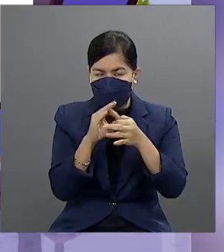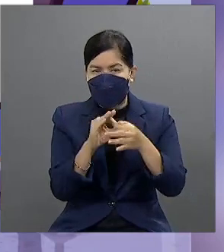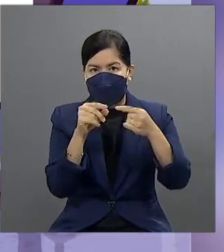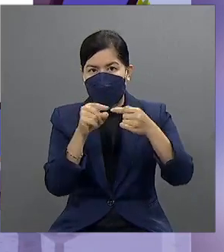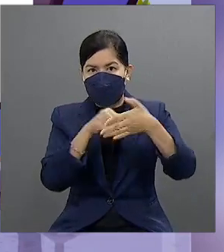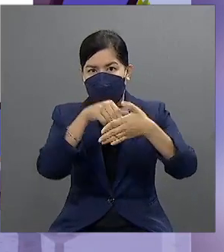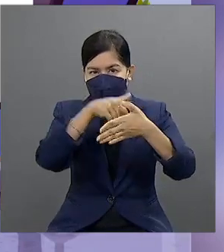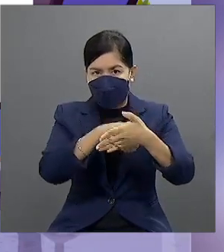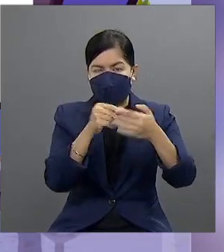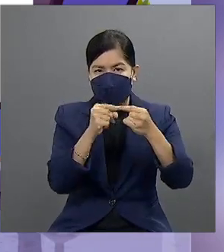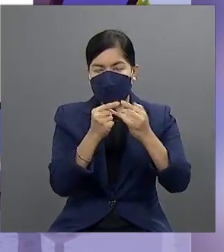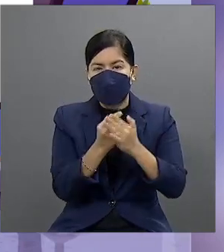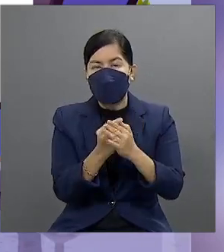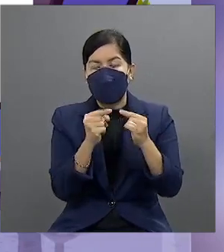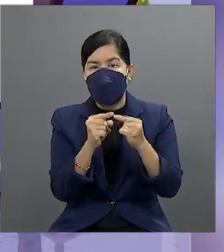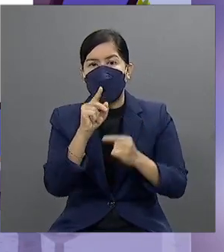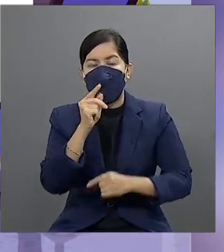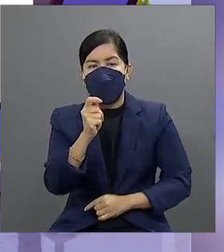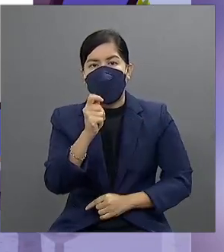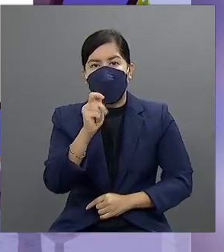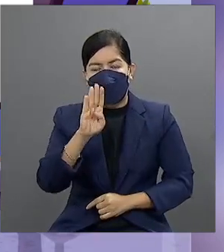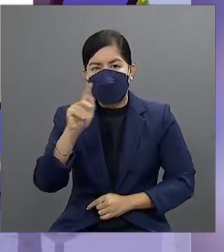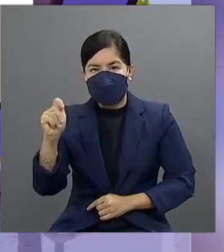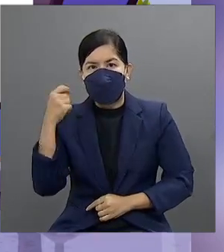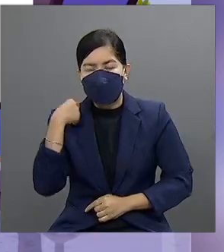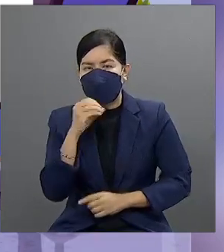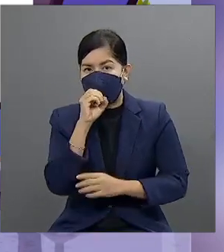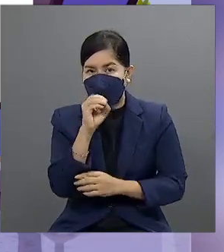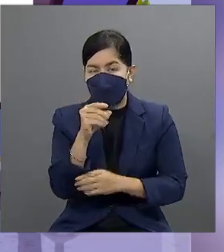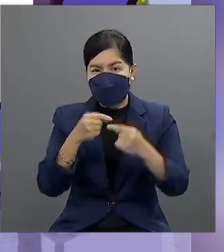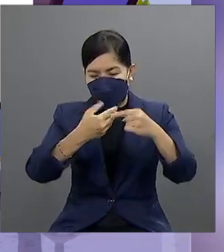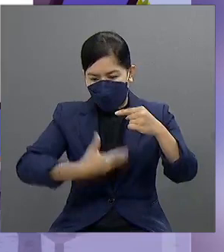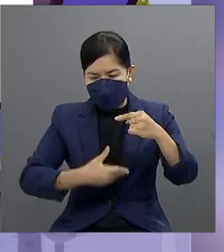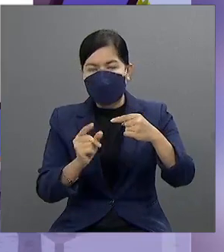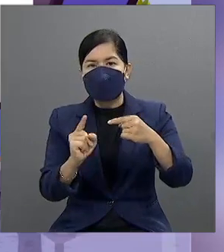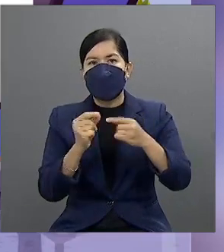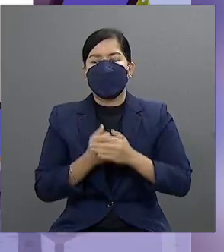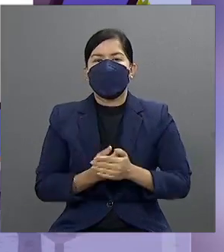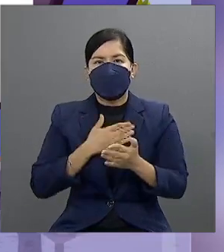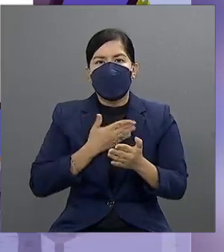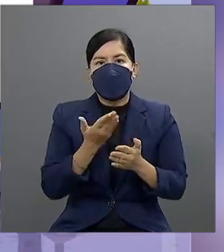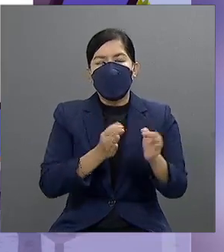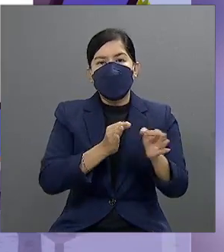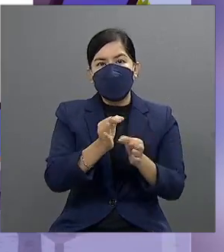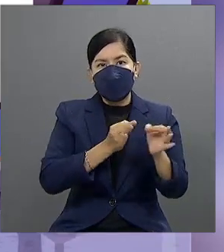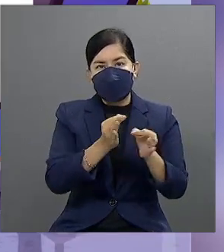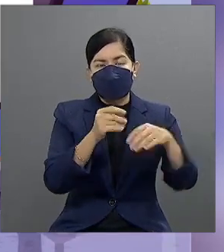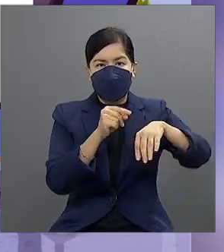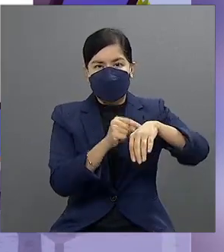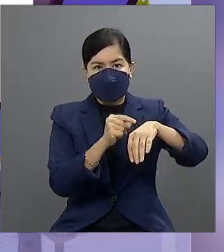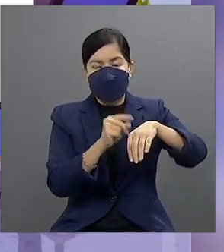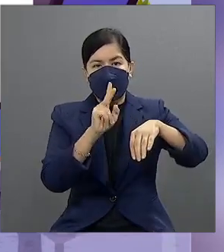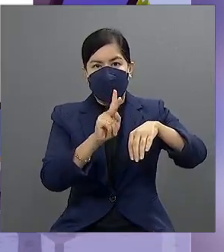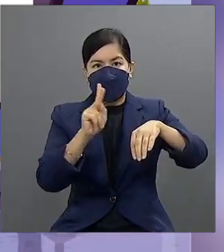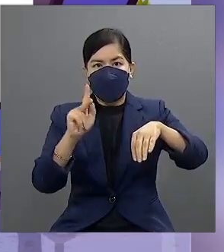สผ่านทางแอปพลิเคชันใดของทางกกต.ได้บ้างในเรื่องนี้ขอตอบว่าสำนักงานคณะกรรมการการเลือกตั้งได้มีการ